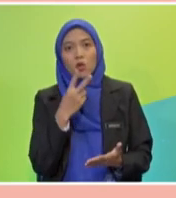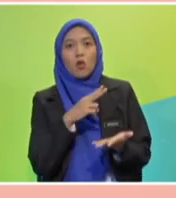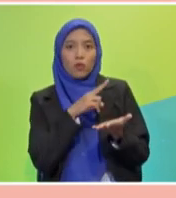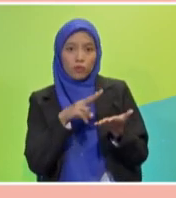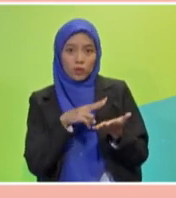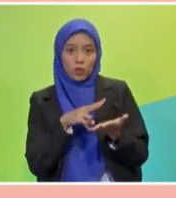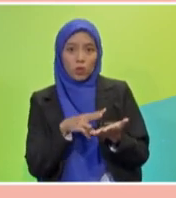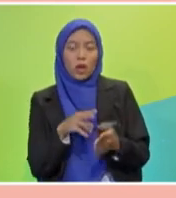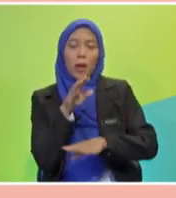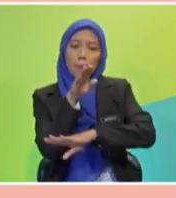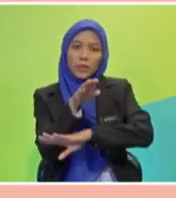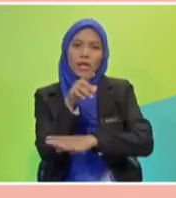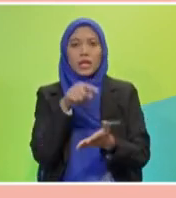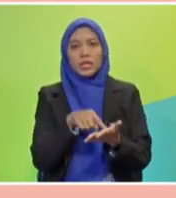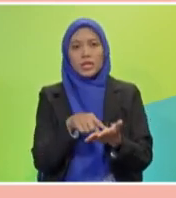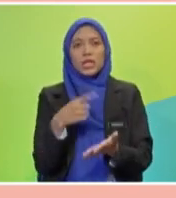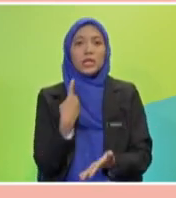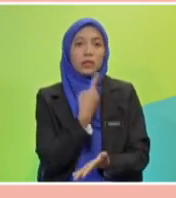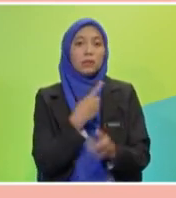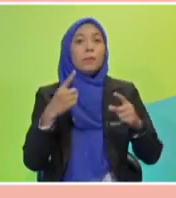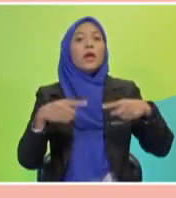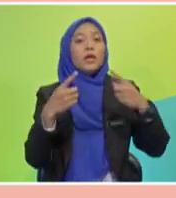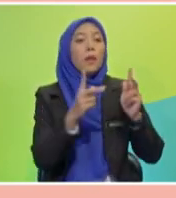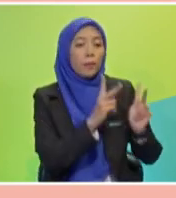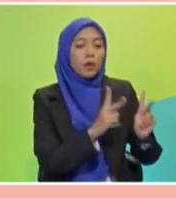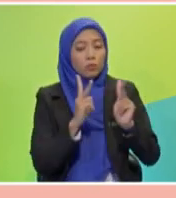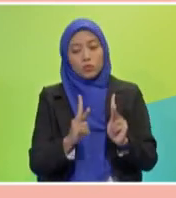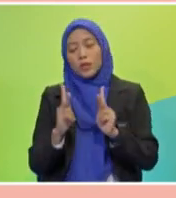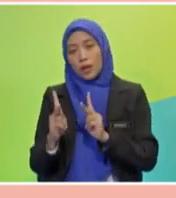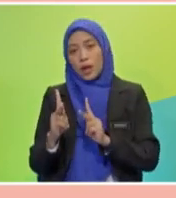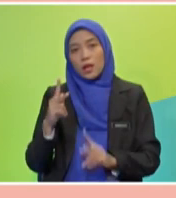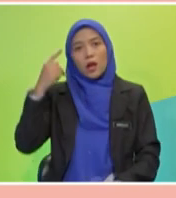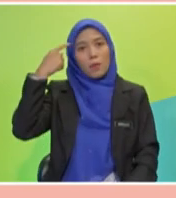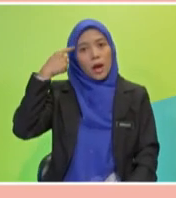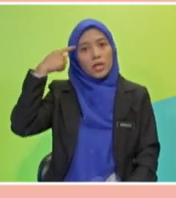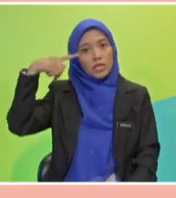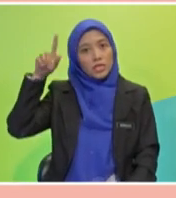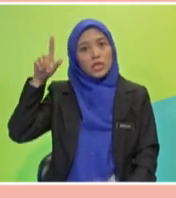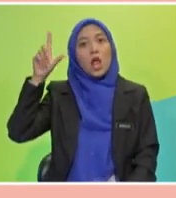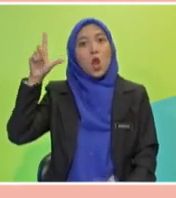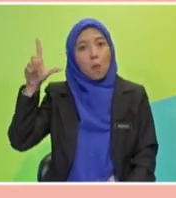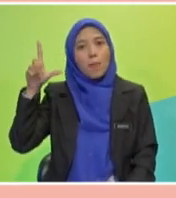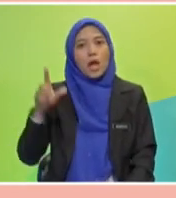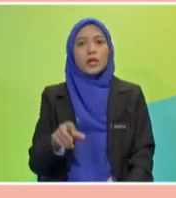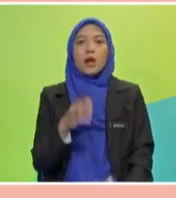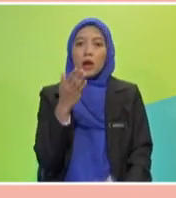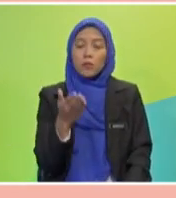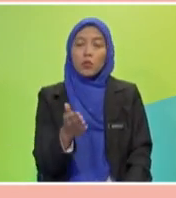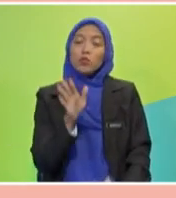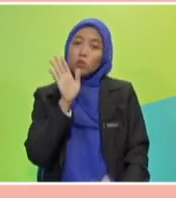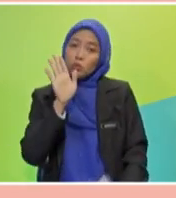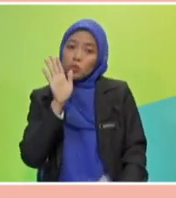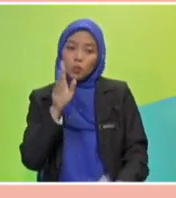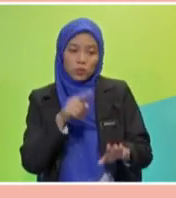petang ini kita pergi ke perpustakaan Pak Cik Lokman. Kamu tunggu saya di rumah." Ayat yang